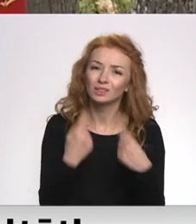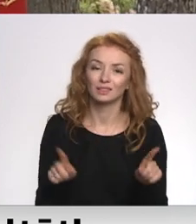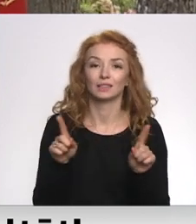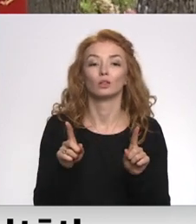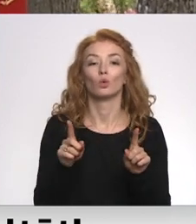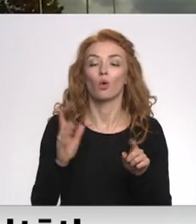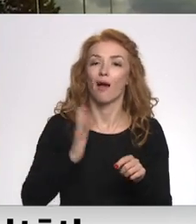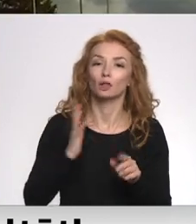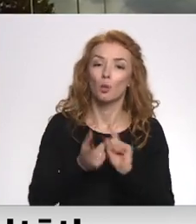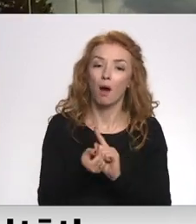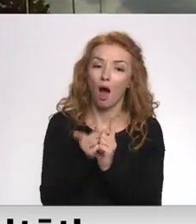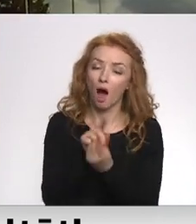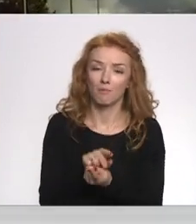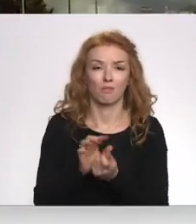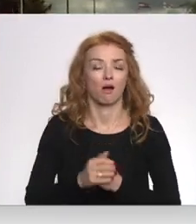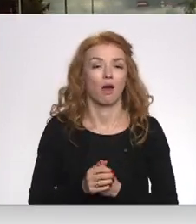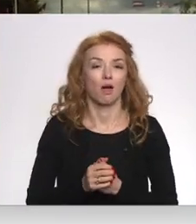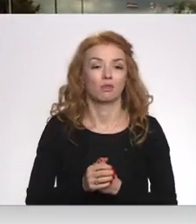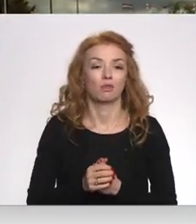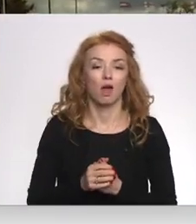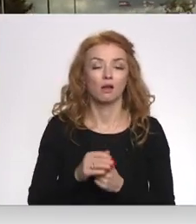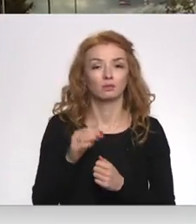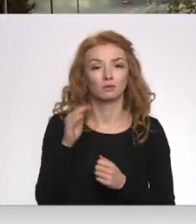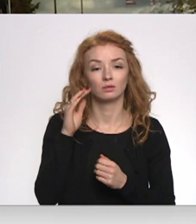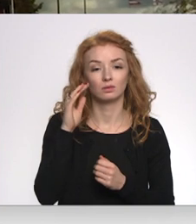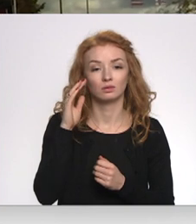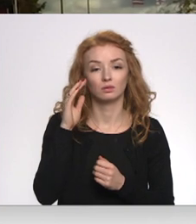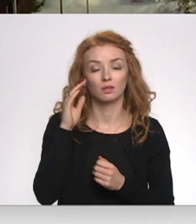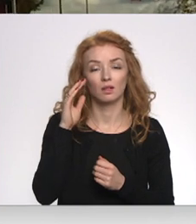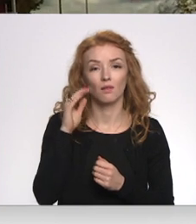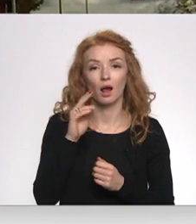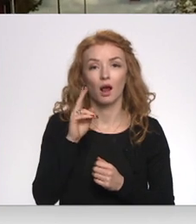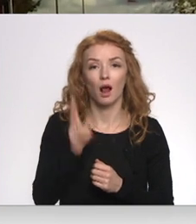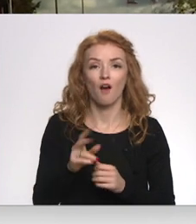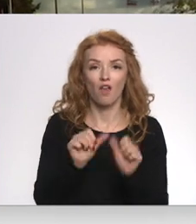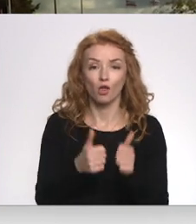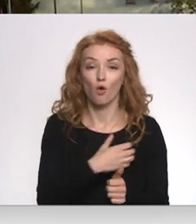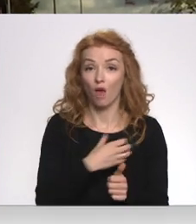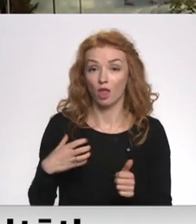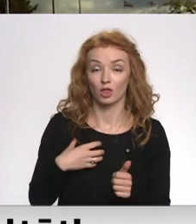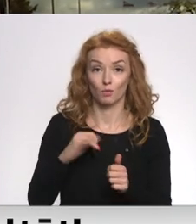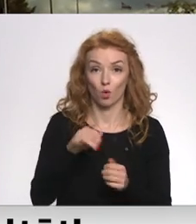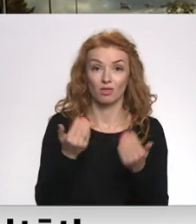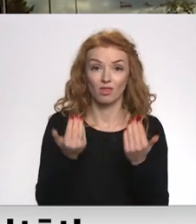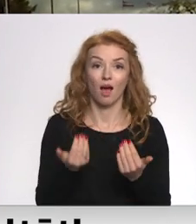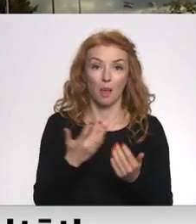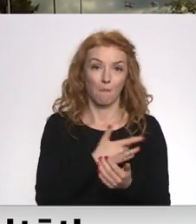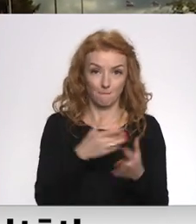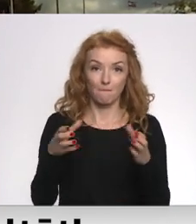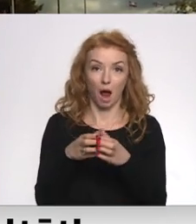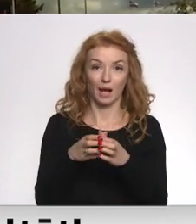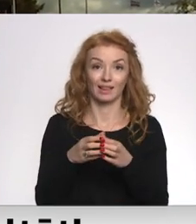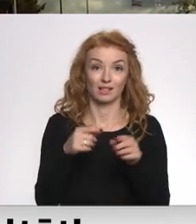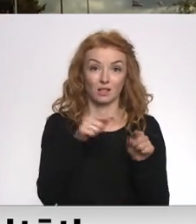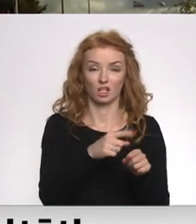Pārmaiņas, protams. Bet es nezinu, ka valdībā viņi ir tā. Veidoja tāpēc, ka te partijas, kas tagad ir vien pret